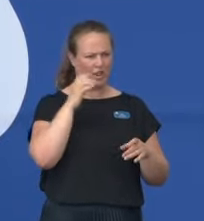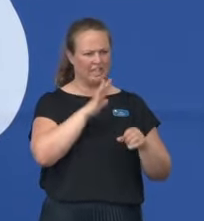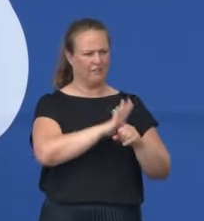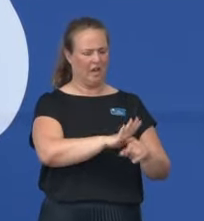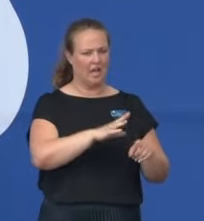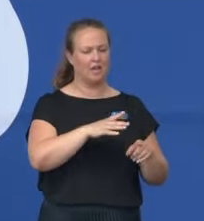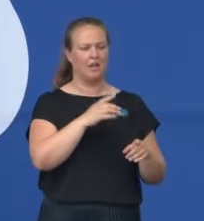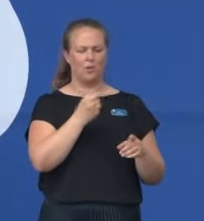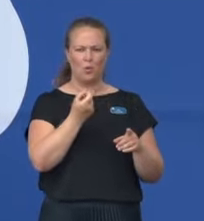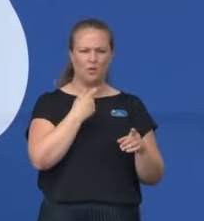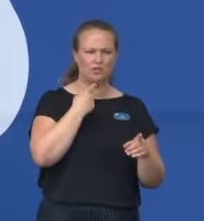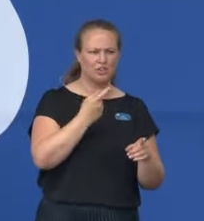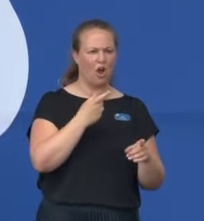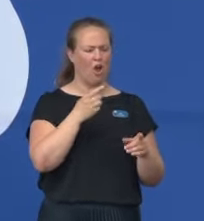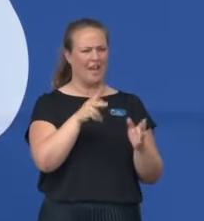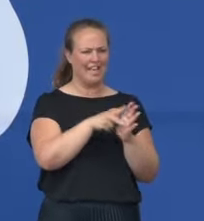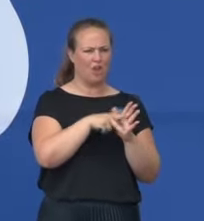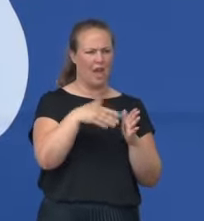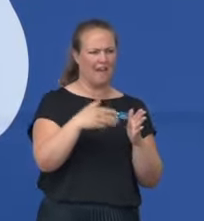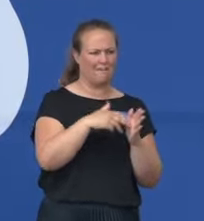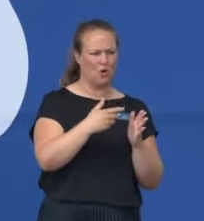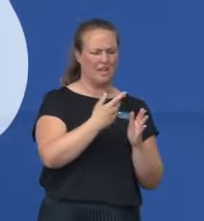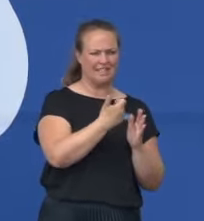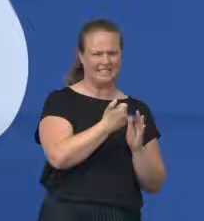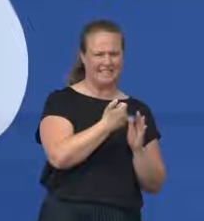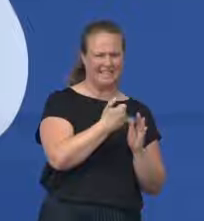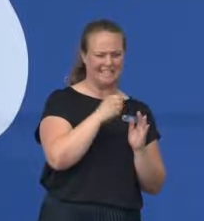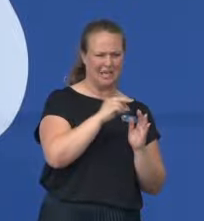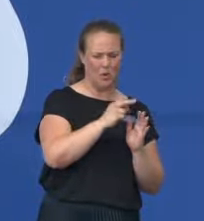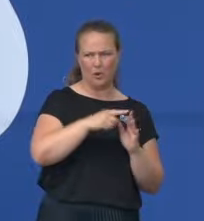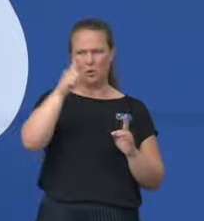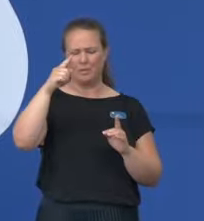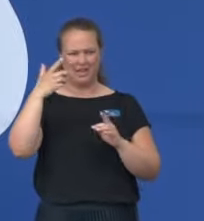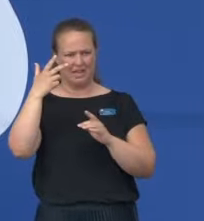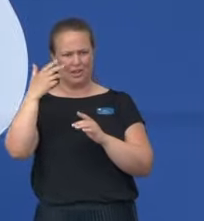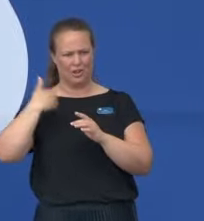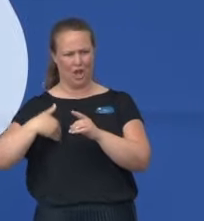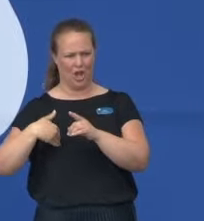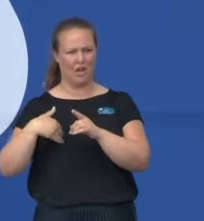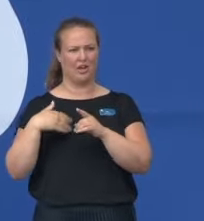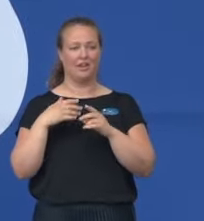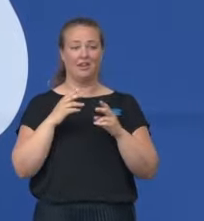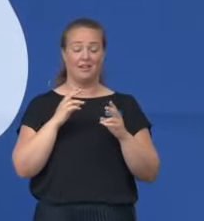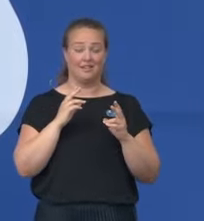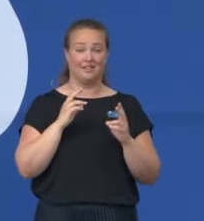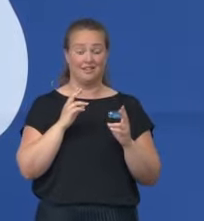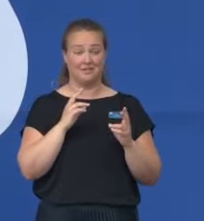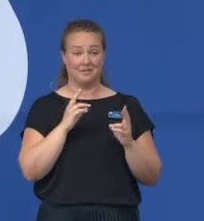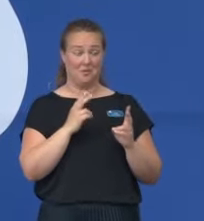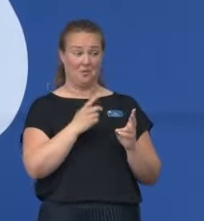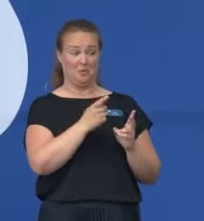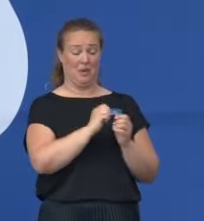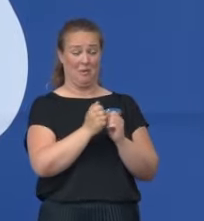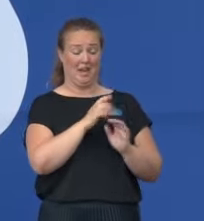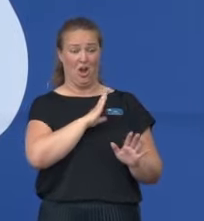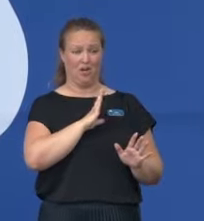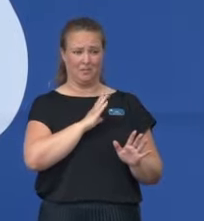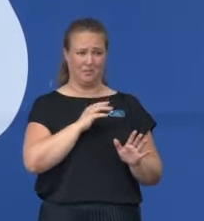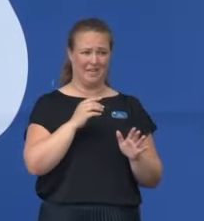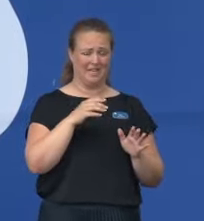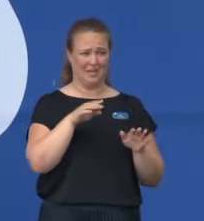och döden och att 80-åringar har uselt tandhälsa. Det har jag även jag kan säga. Men det här valet så har